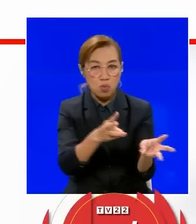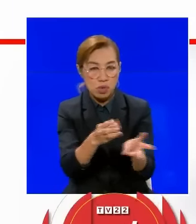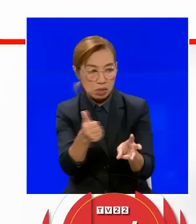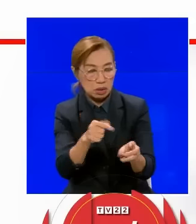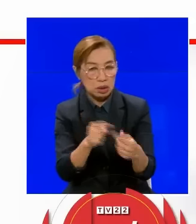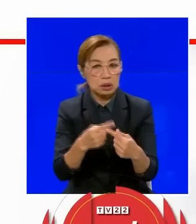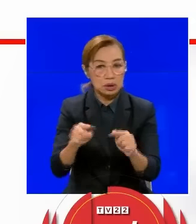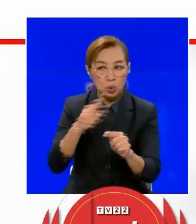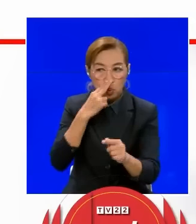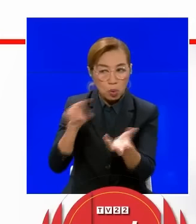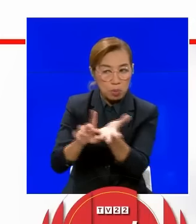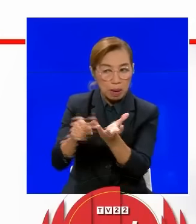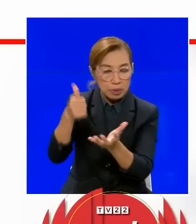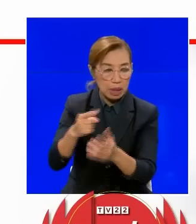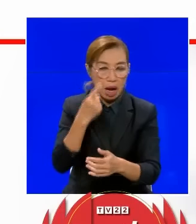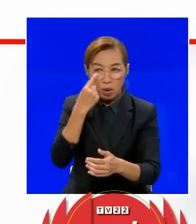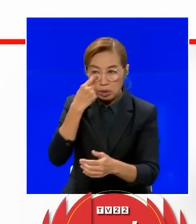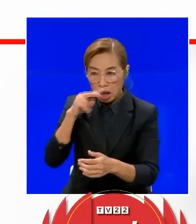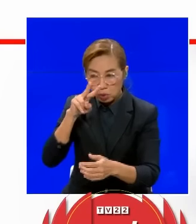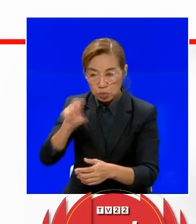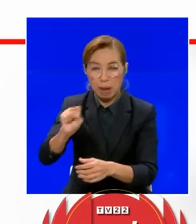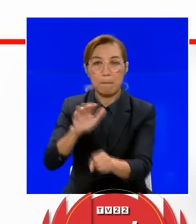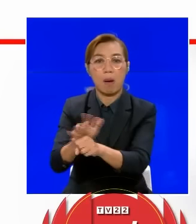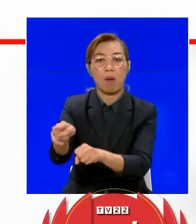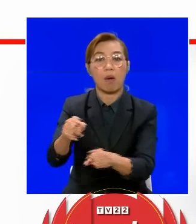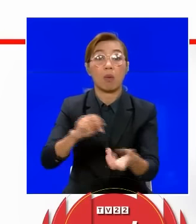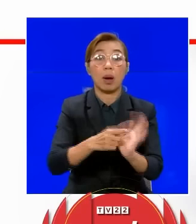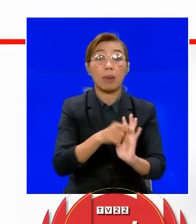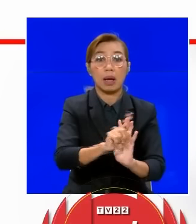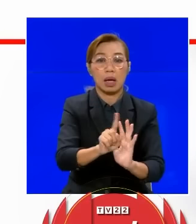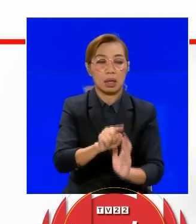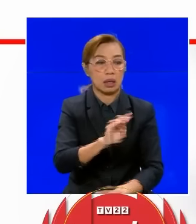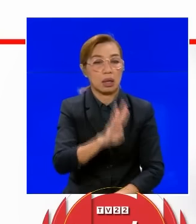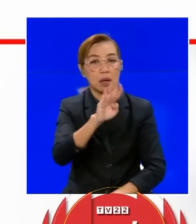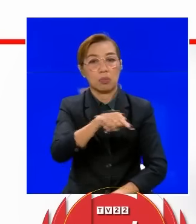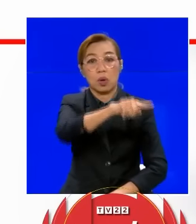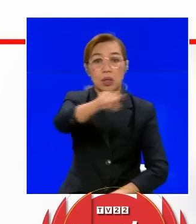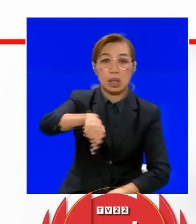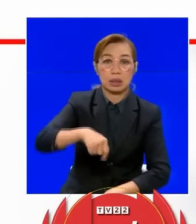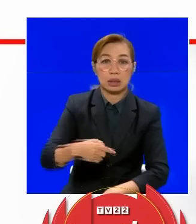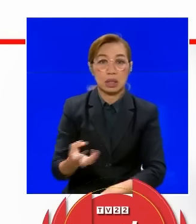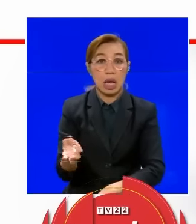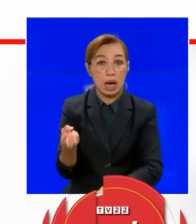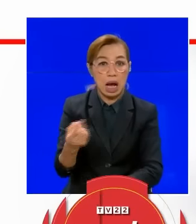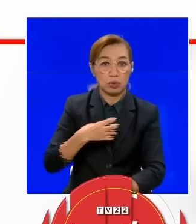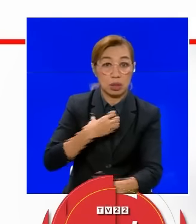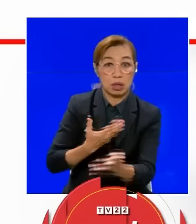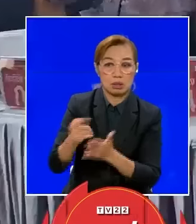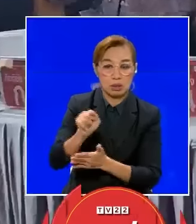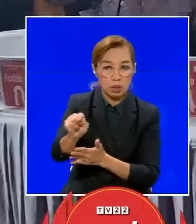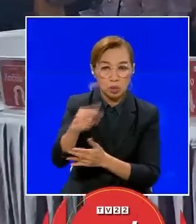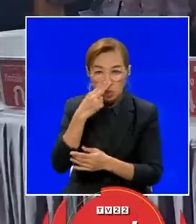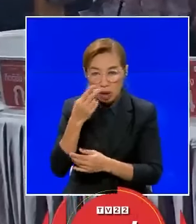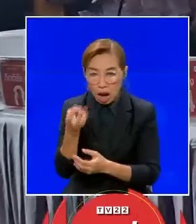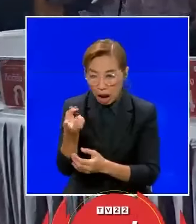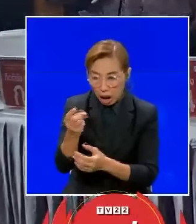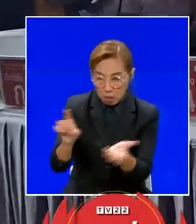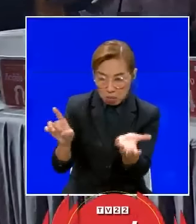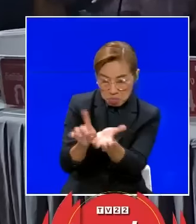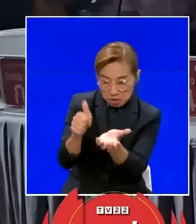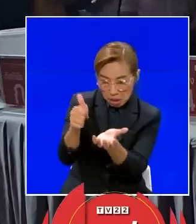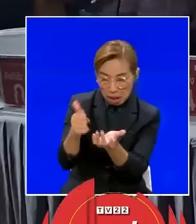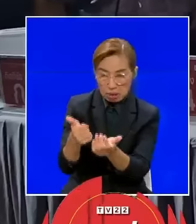อกจากใช้สายตาแล้วก็เท่ากับเปิดทางให้ผู้เข้าร่วมประมูลนั้นตรวจสอบคุณสมบัติข้าวที่จะร่วมประมูลว่ามีคุณภาพตามมาตรฐาน